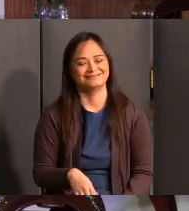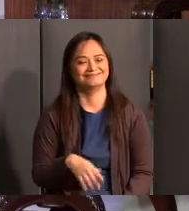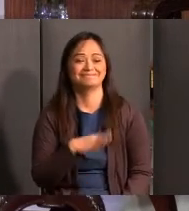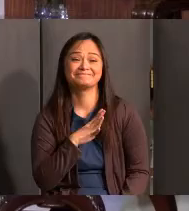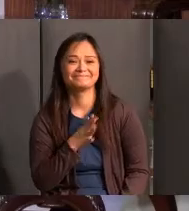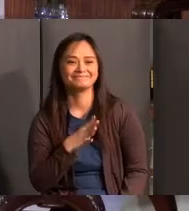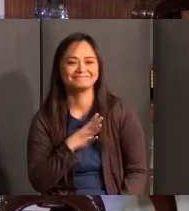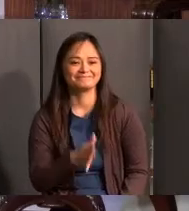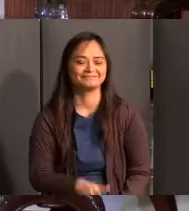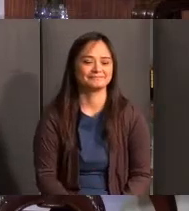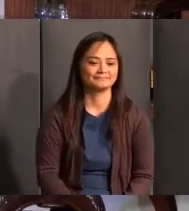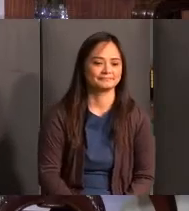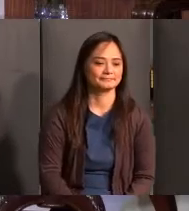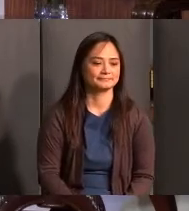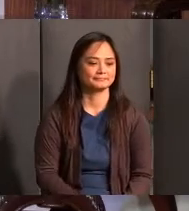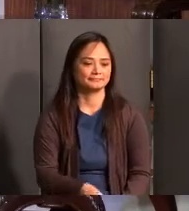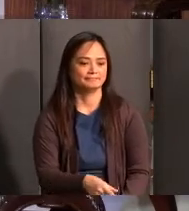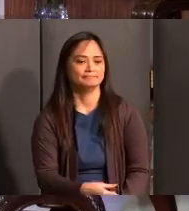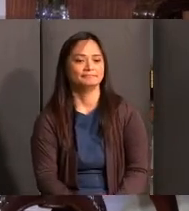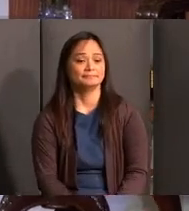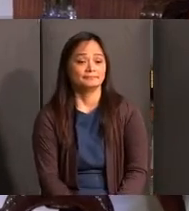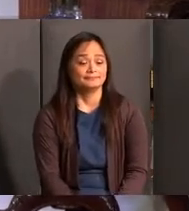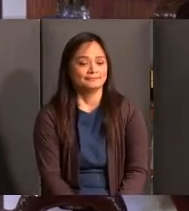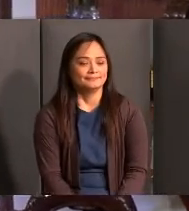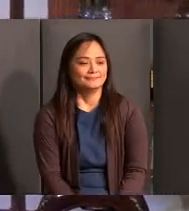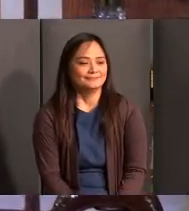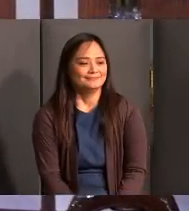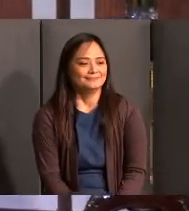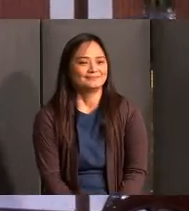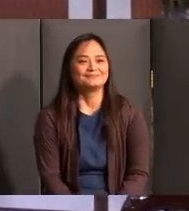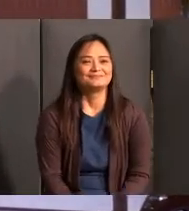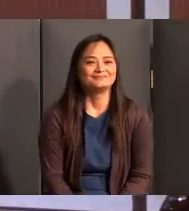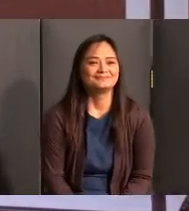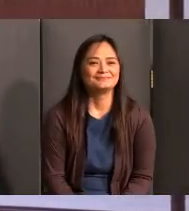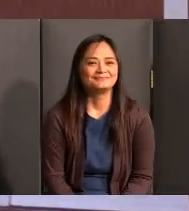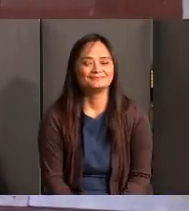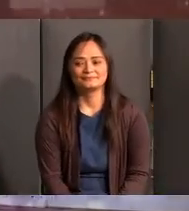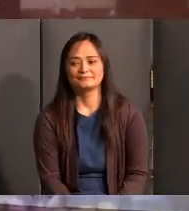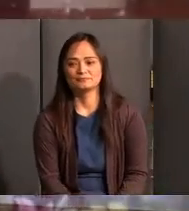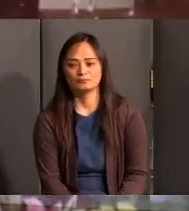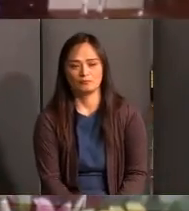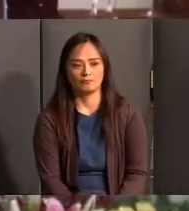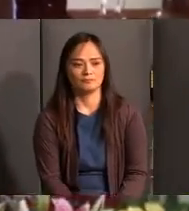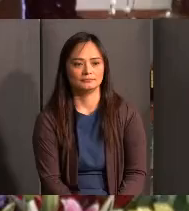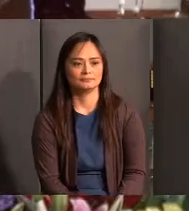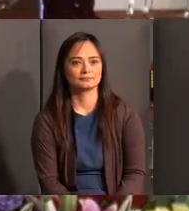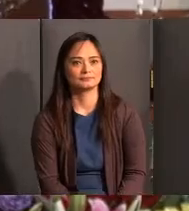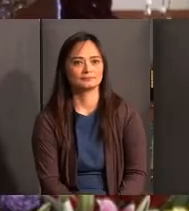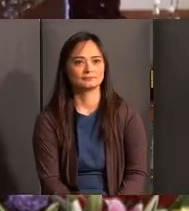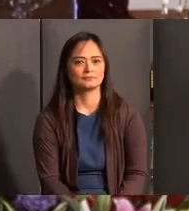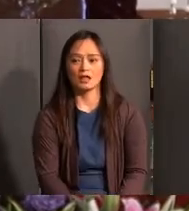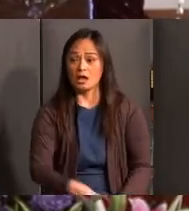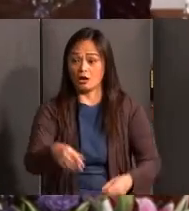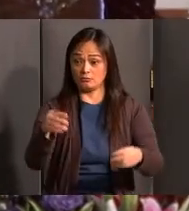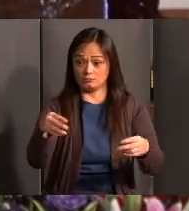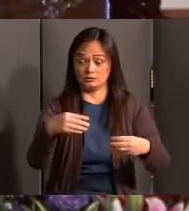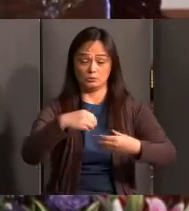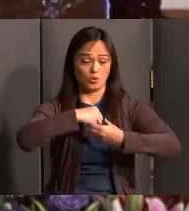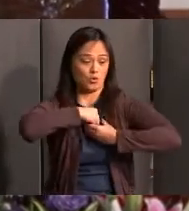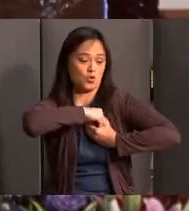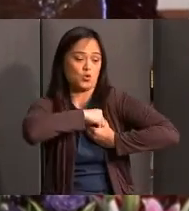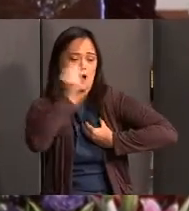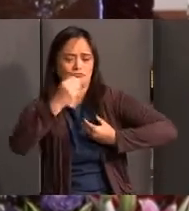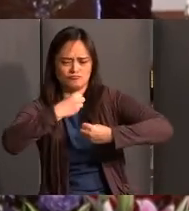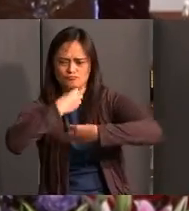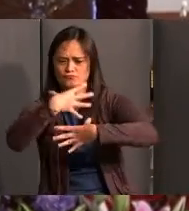ka naman. E di ganun din. Okay. Now, ibig sabihin, alisin natin ang takot. Magkaroon